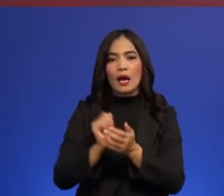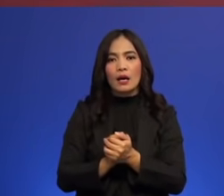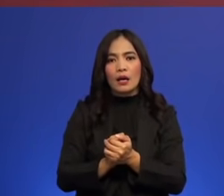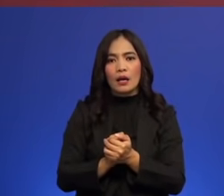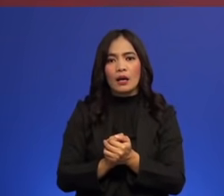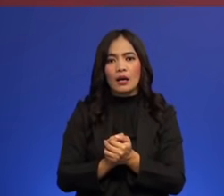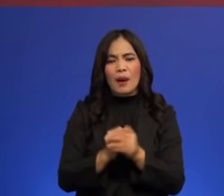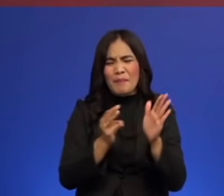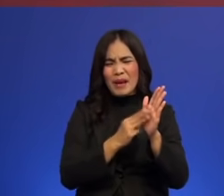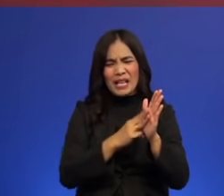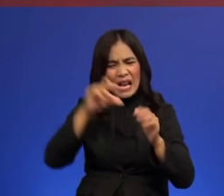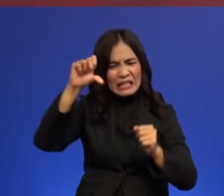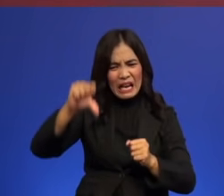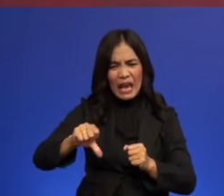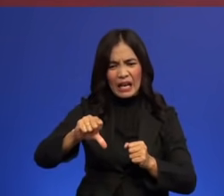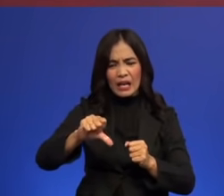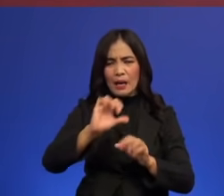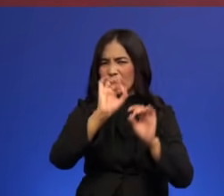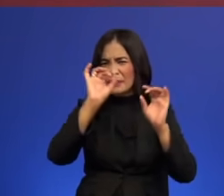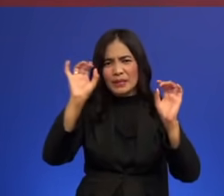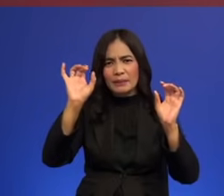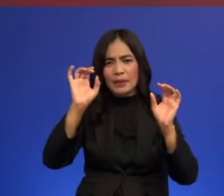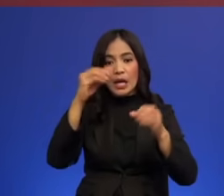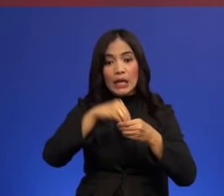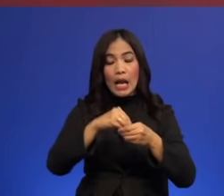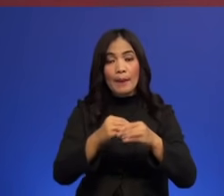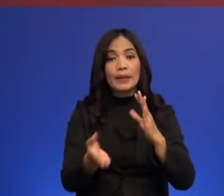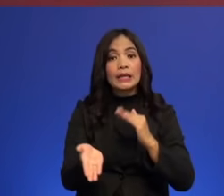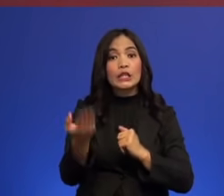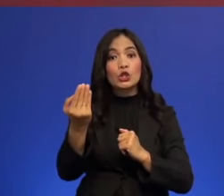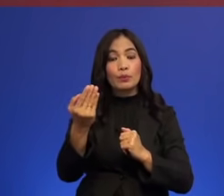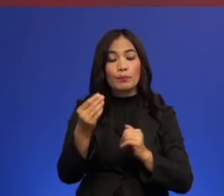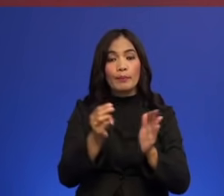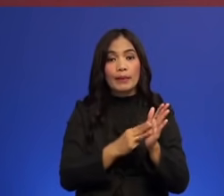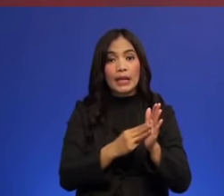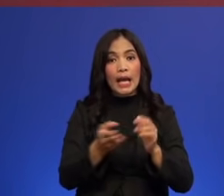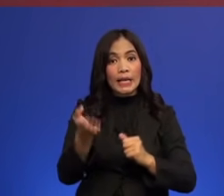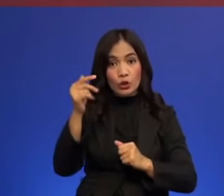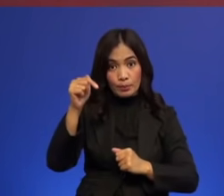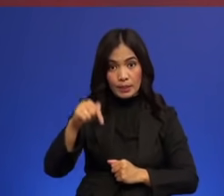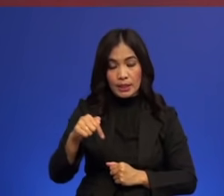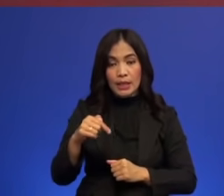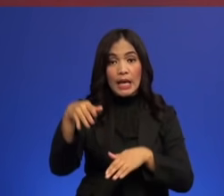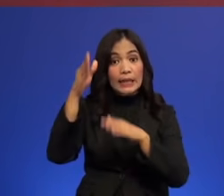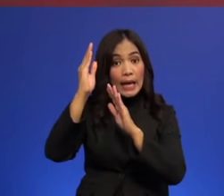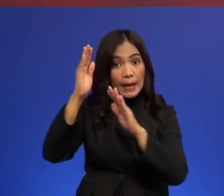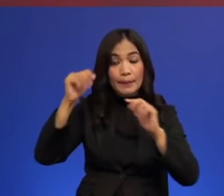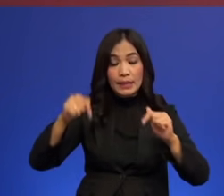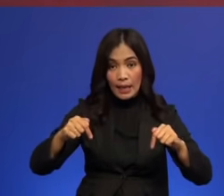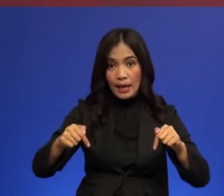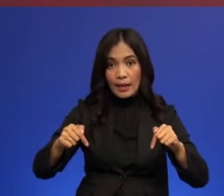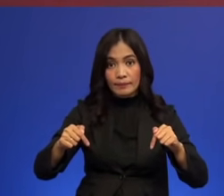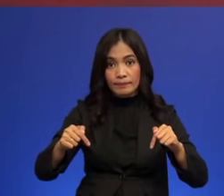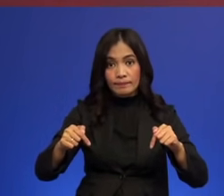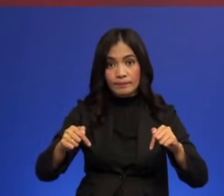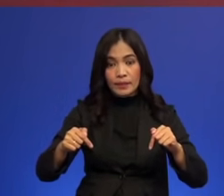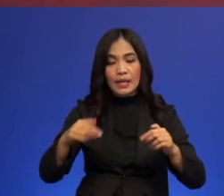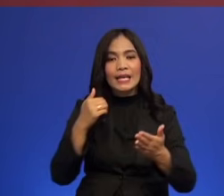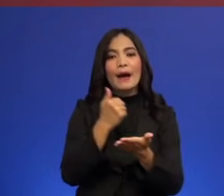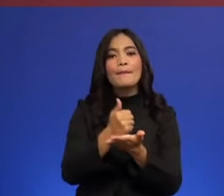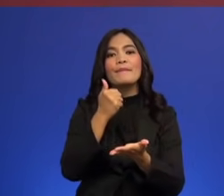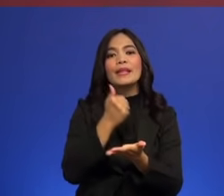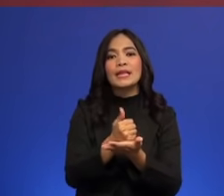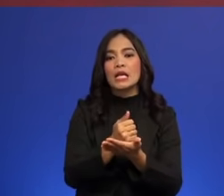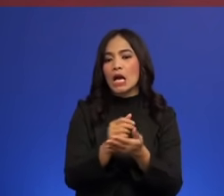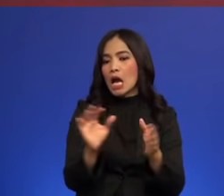Terburuk apapun keadaan kita dalam persoalan-persoalan yang kita hadapi, yang penting